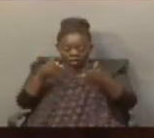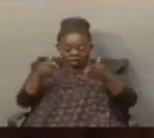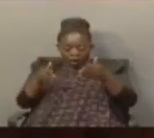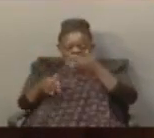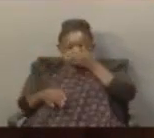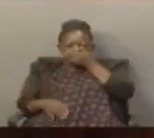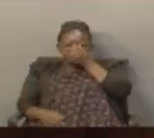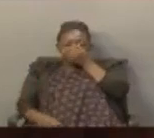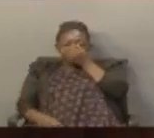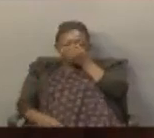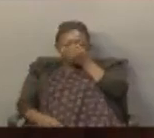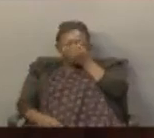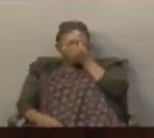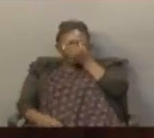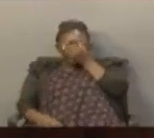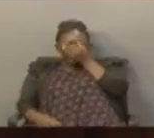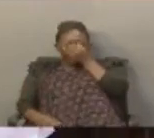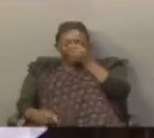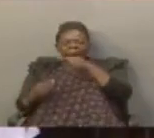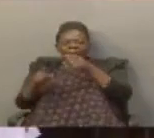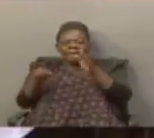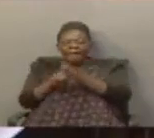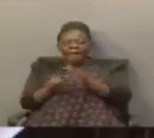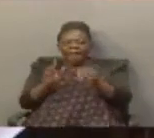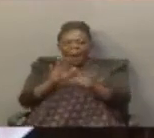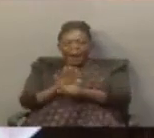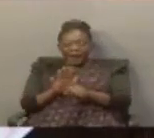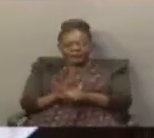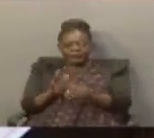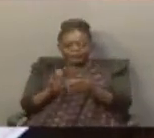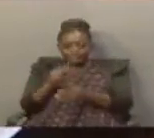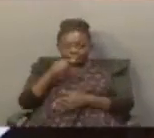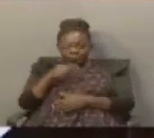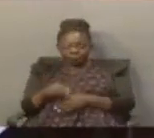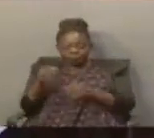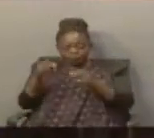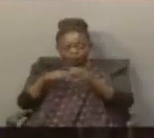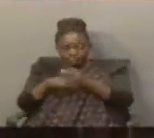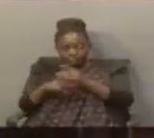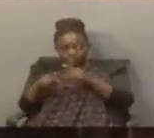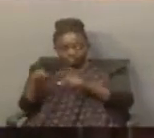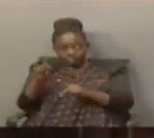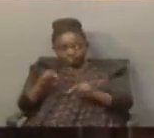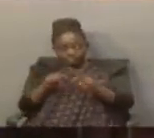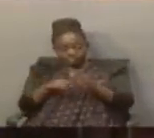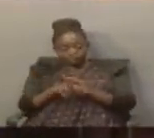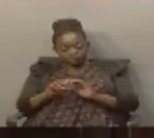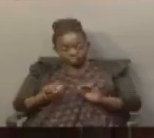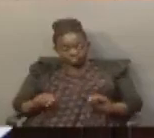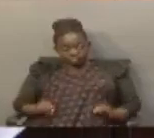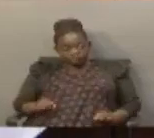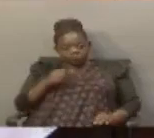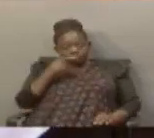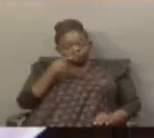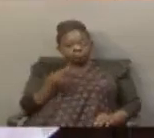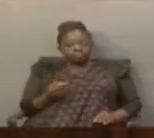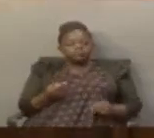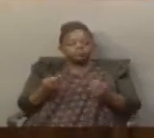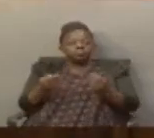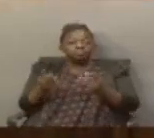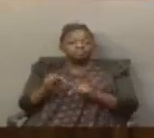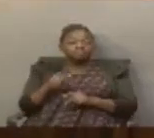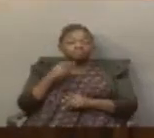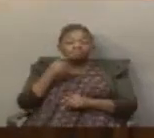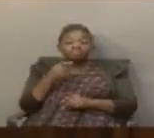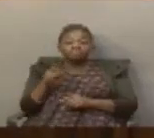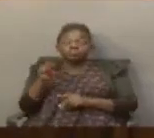naye kati waliwo obukwakulizo bungi kubanga ogamba otya nti ebintu biyingire ate abantu tebaleme kuyingira kati baani abatambuza ebintu era bantu